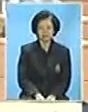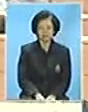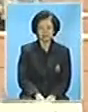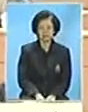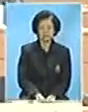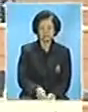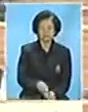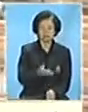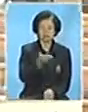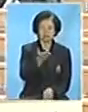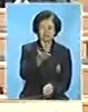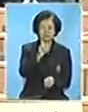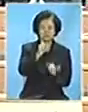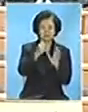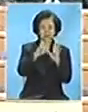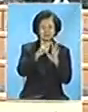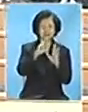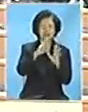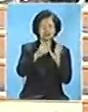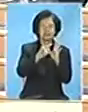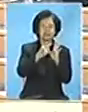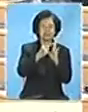เชิญท่านสุรเดชค่ะ